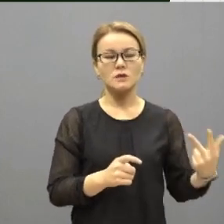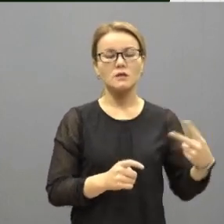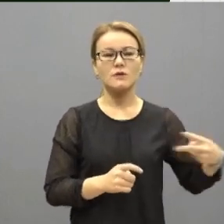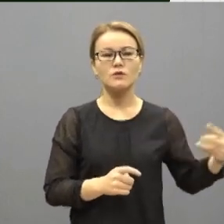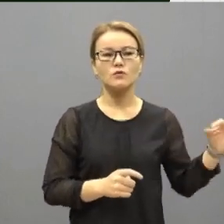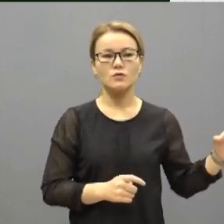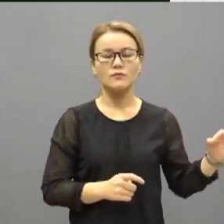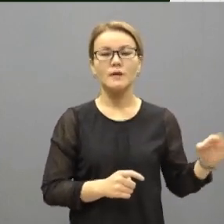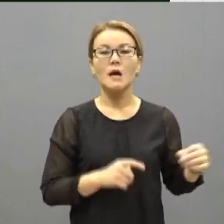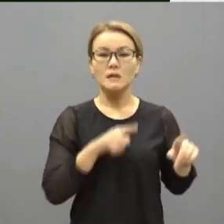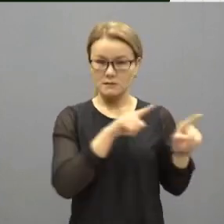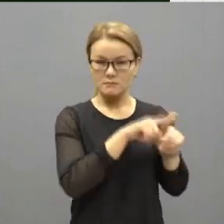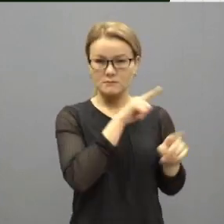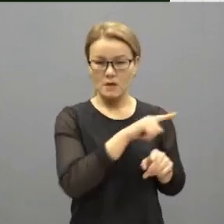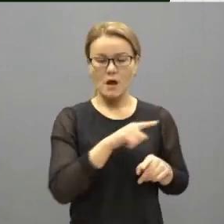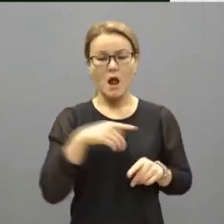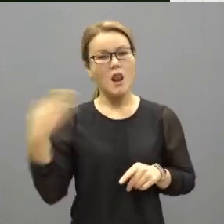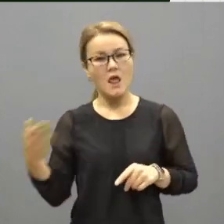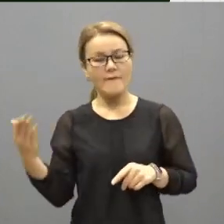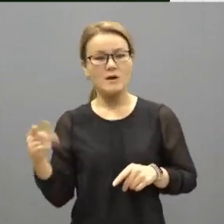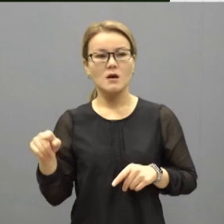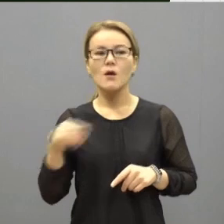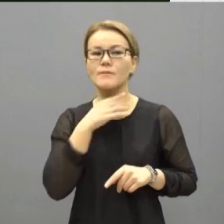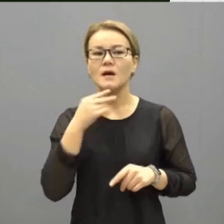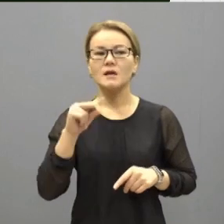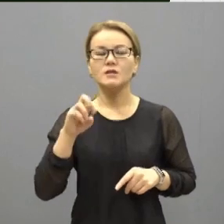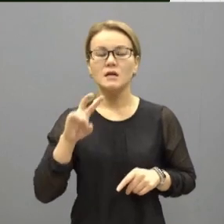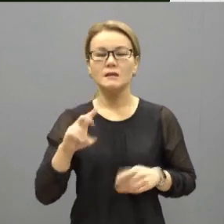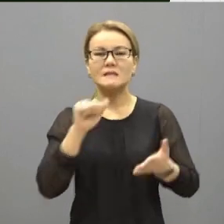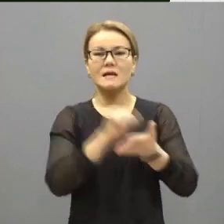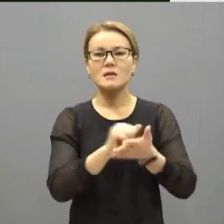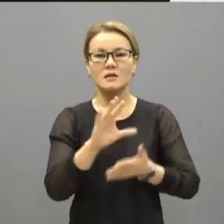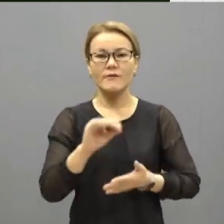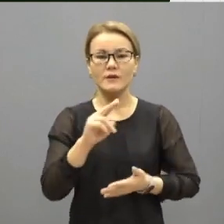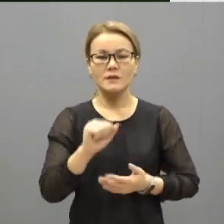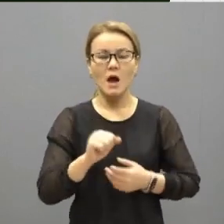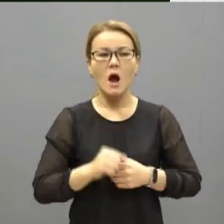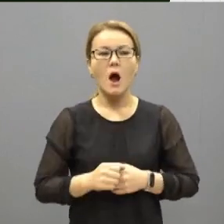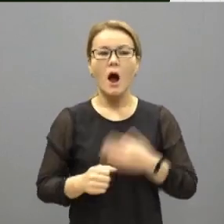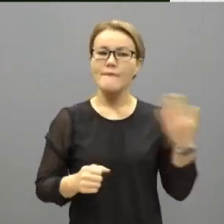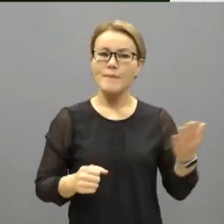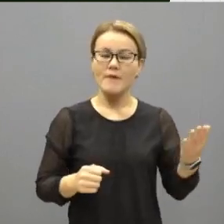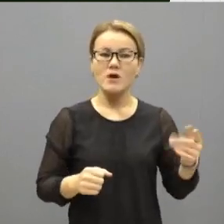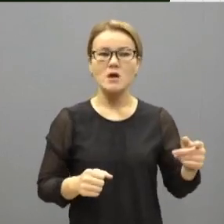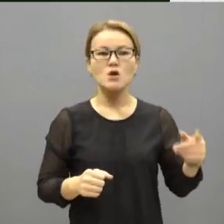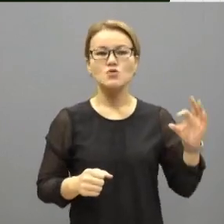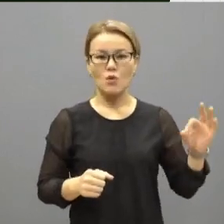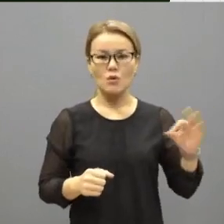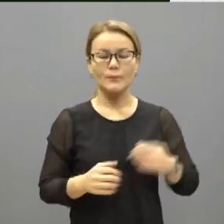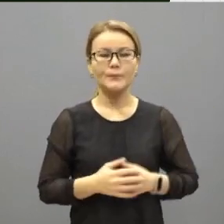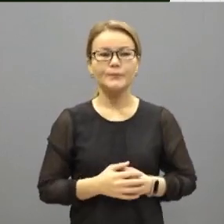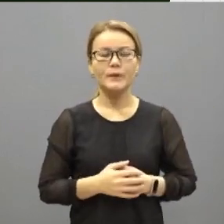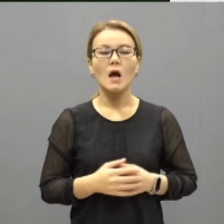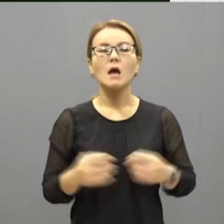Здесь опять в левой части многочлен стандартного вида, а в правой части